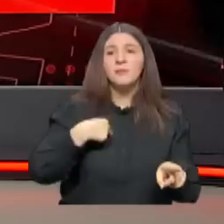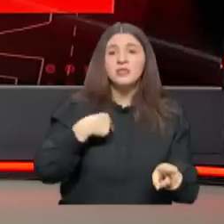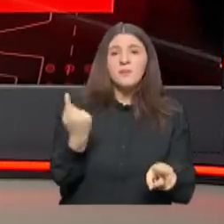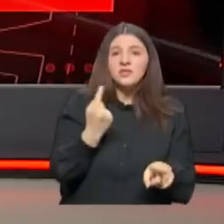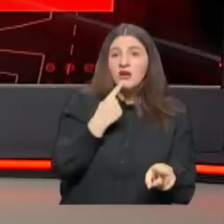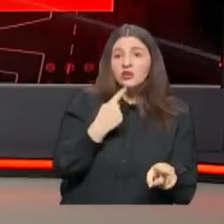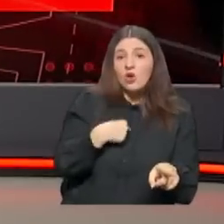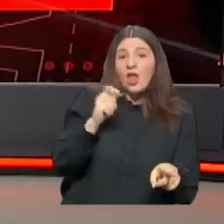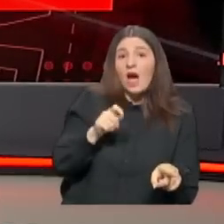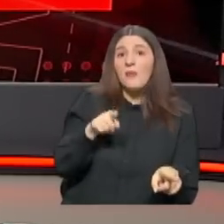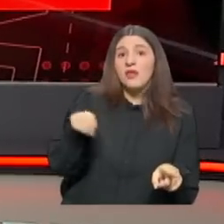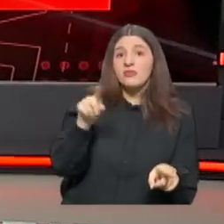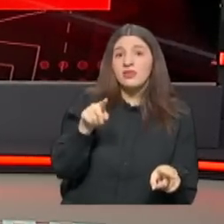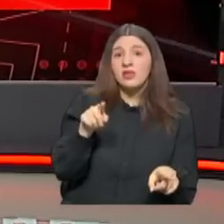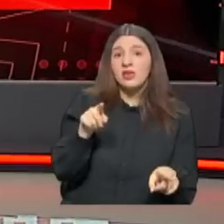bir şeyler söyleyen